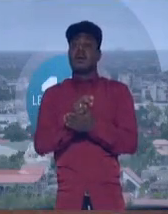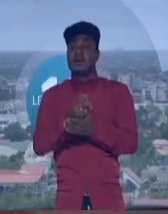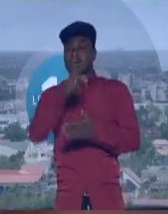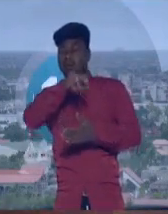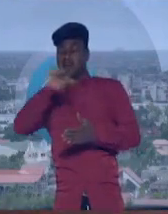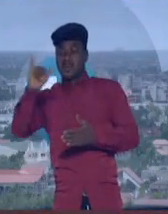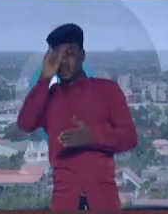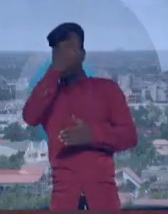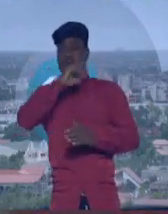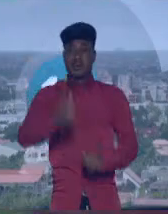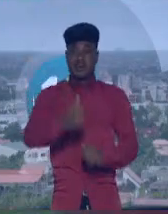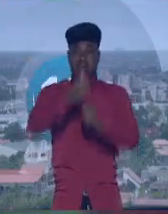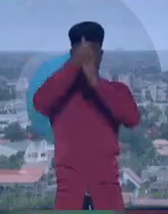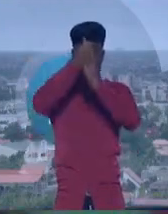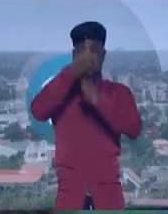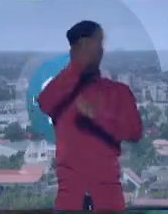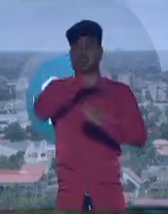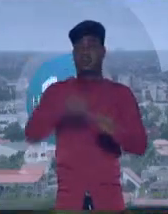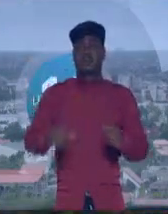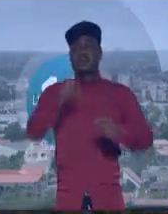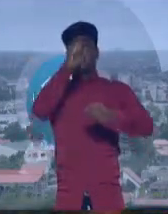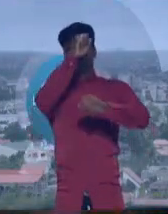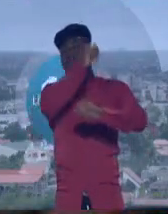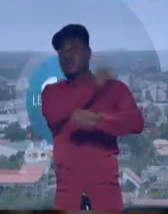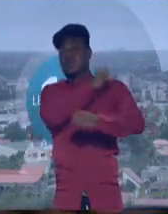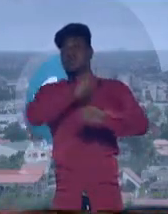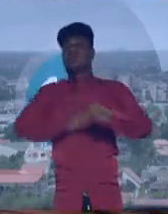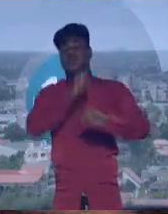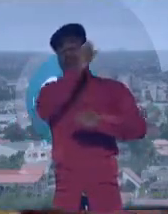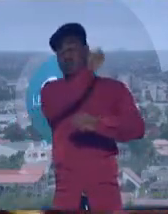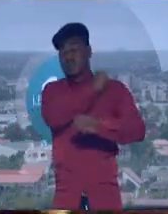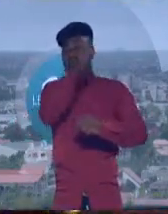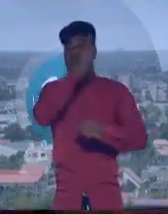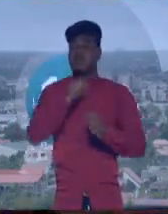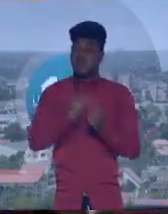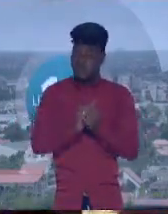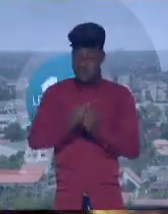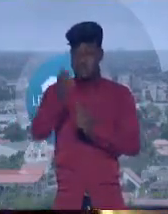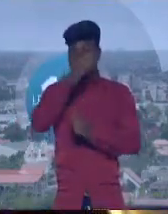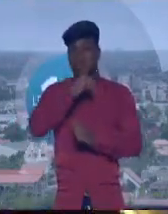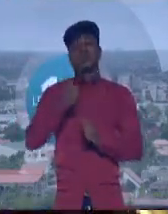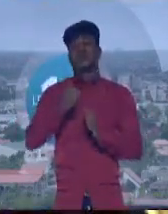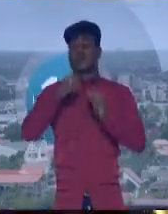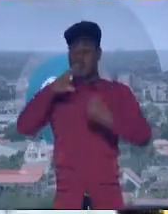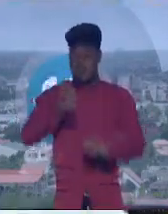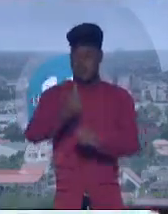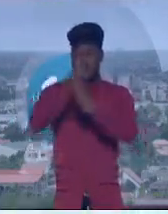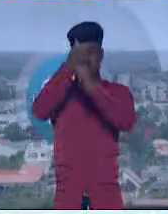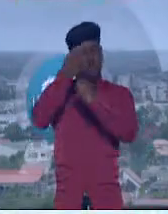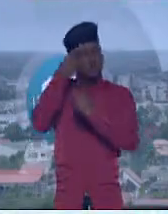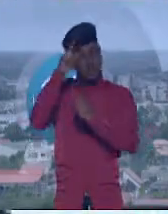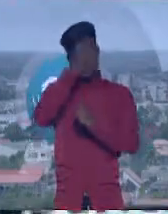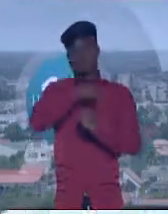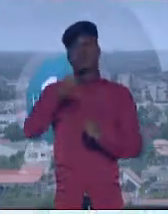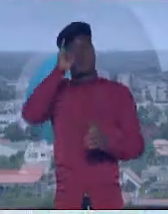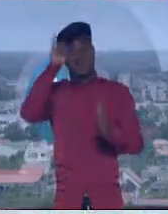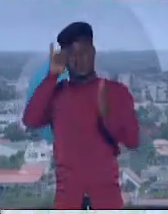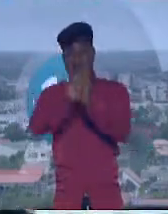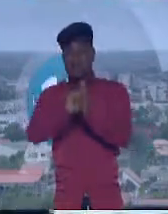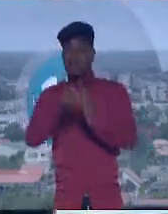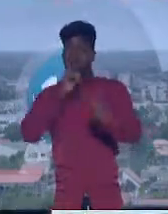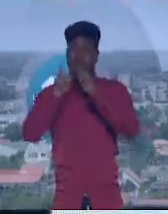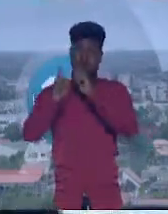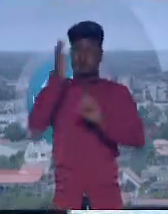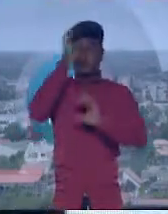2023. Souleymane Sanou, cadreur de la télévision nationale, pour ses images de reportage traitant de sujets culturels, a obtenu la moyenne